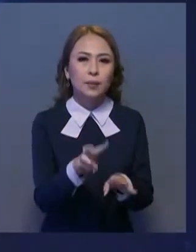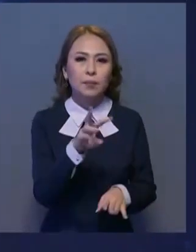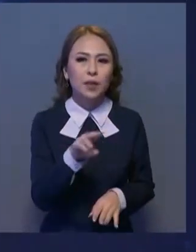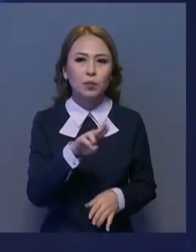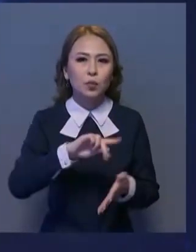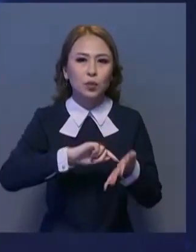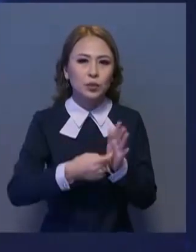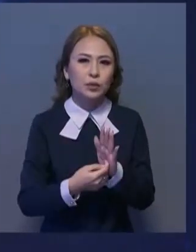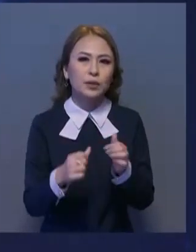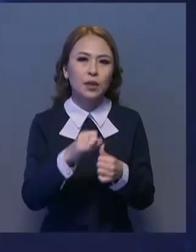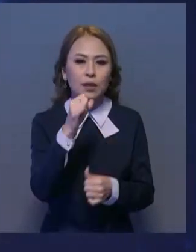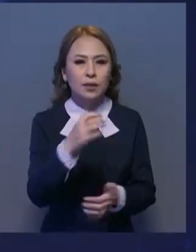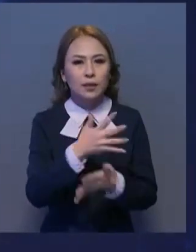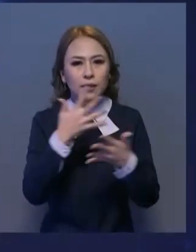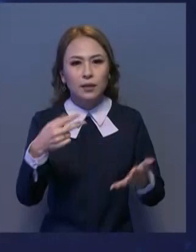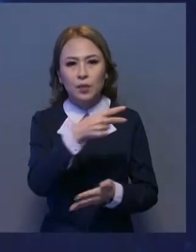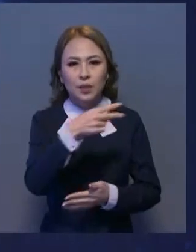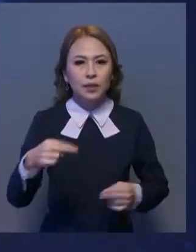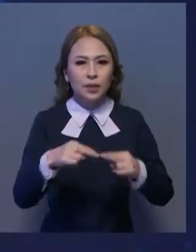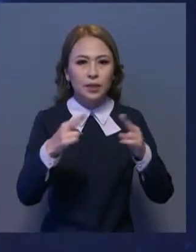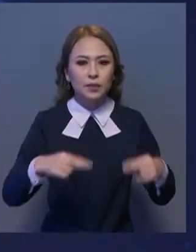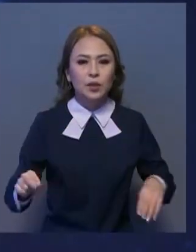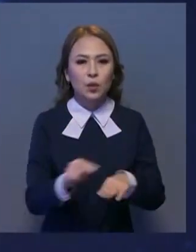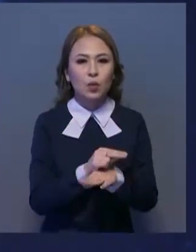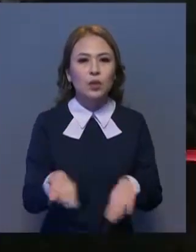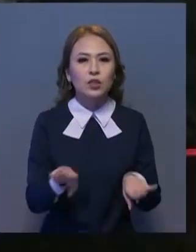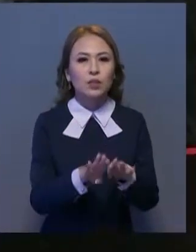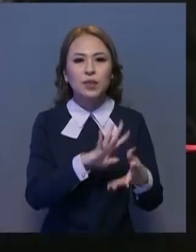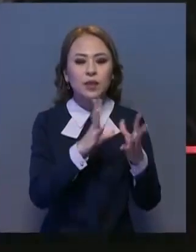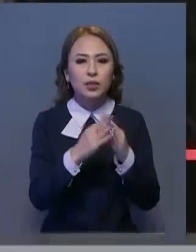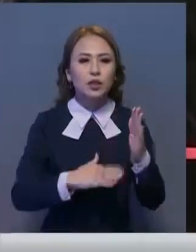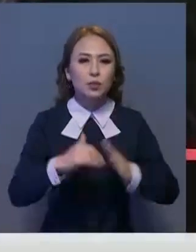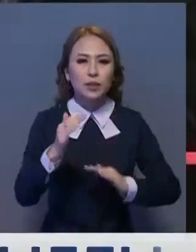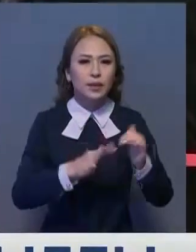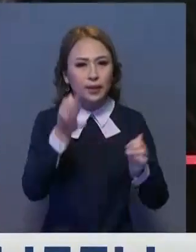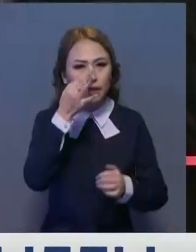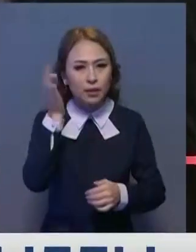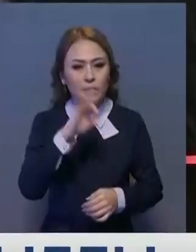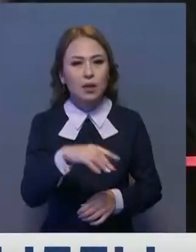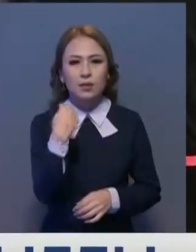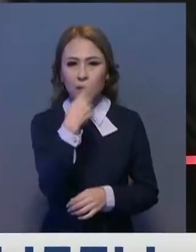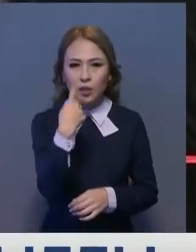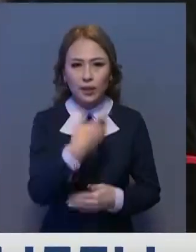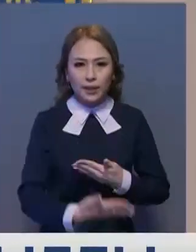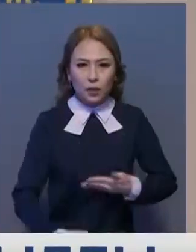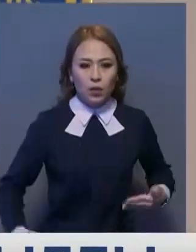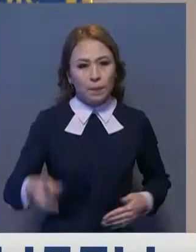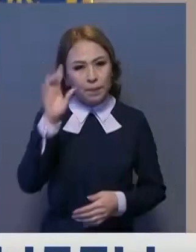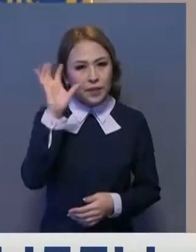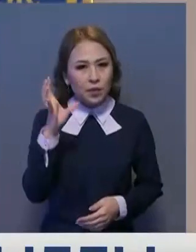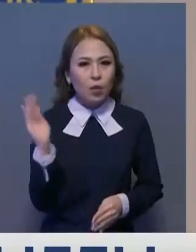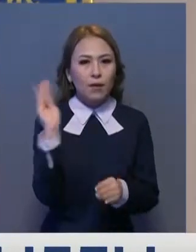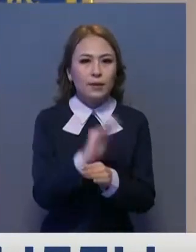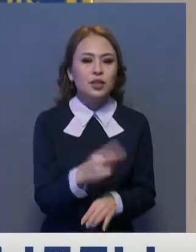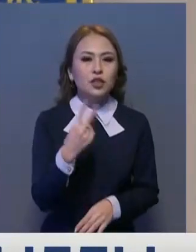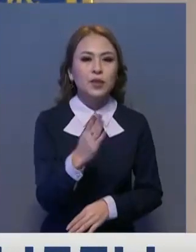аядай медпункт емес, кең әрі екі қабатты ғимаратта емделеді. Оларға жалпы тәжірибелі дәрігер, стоматолог, гинеколог,